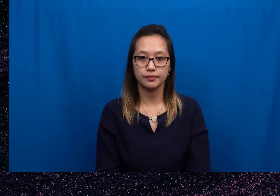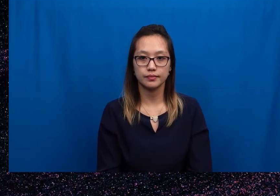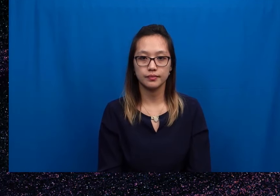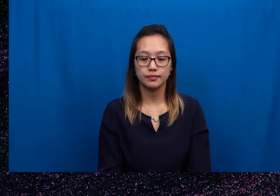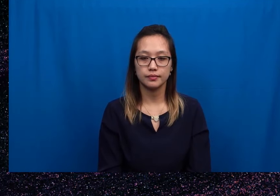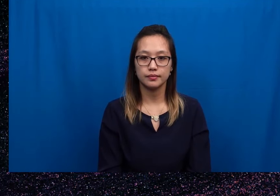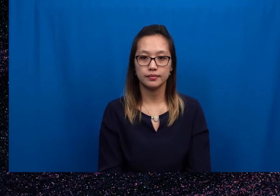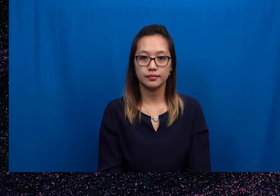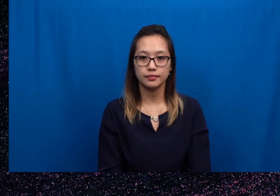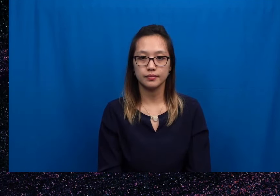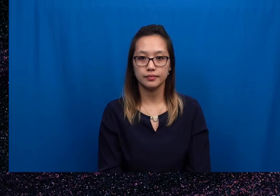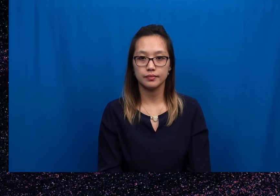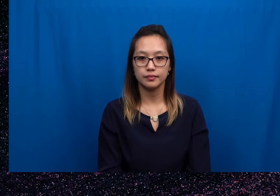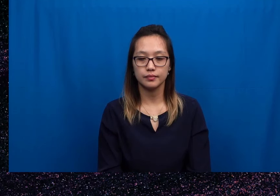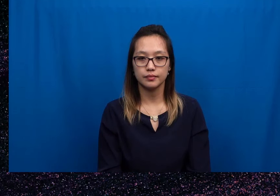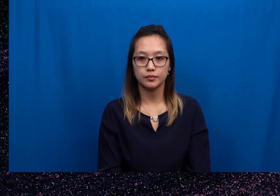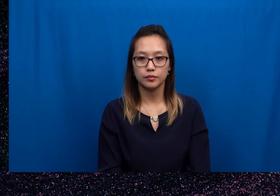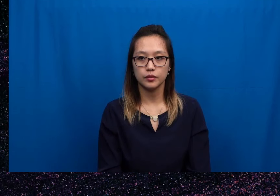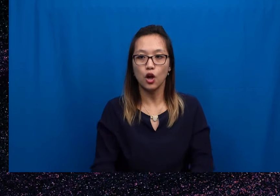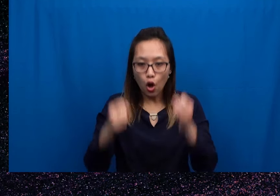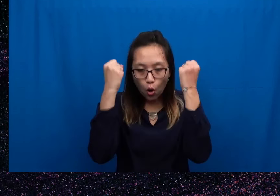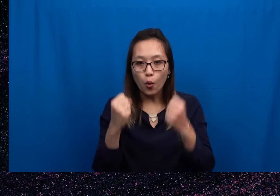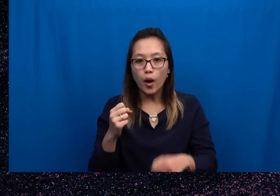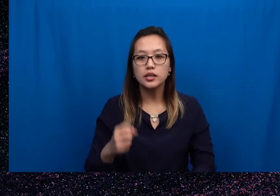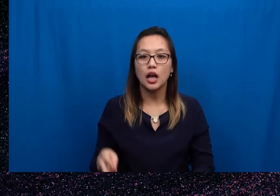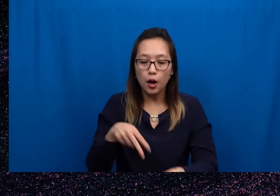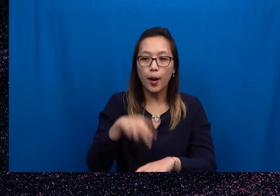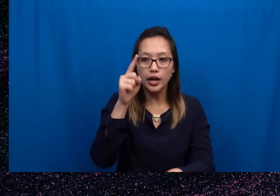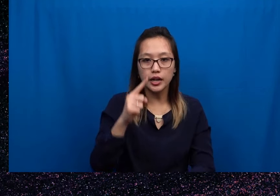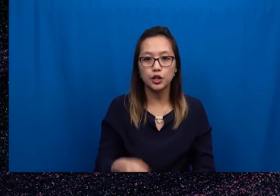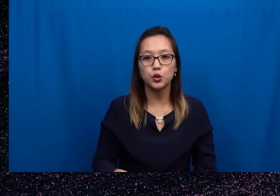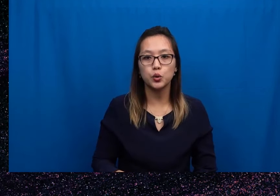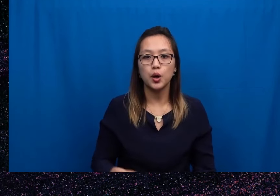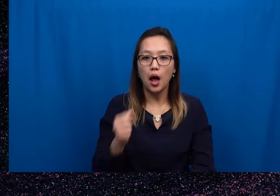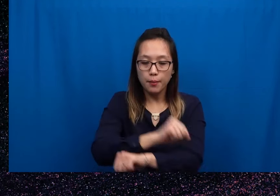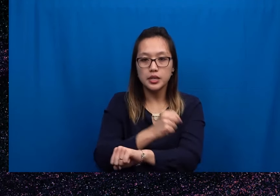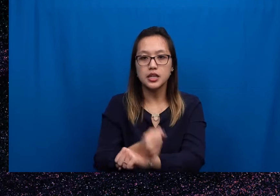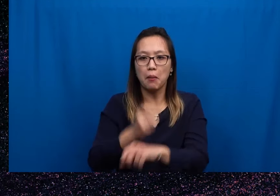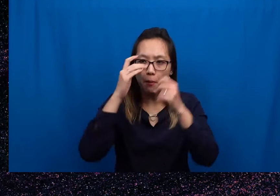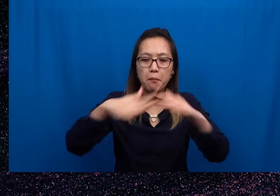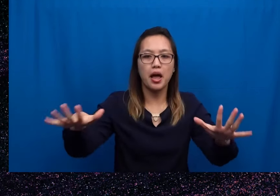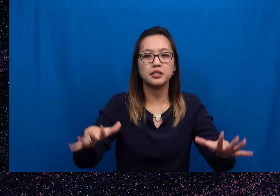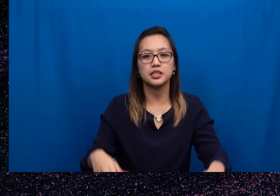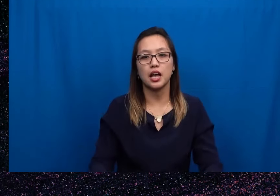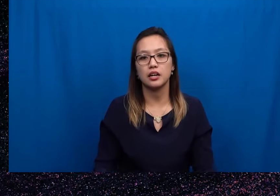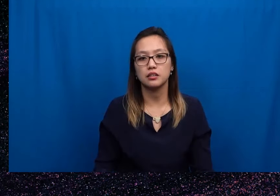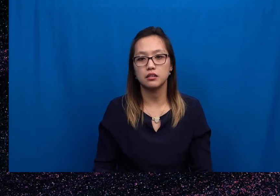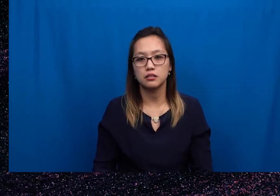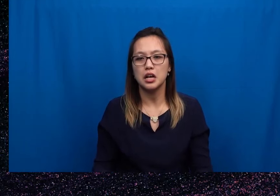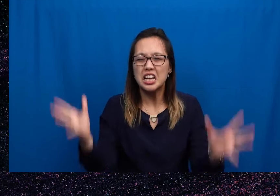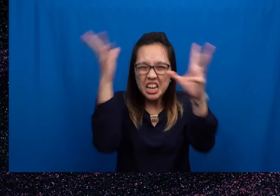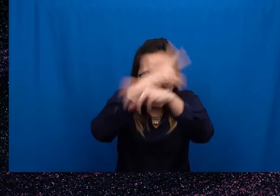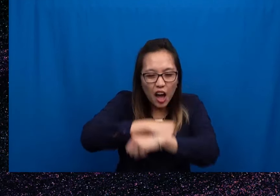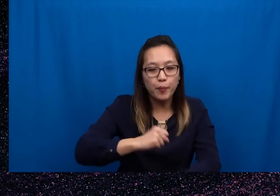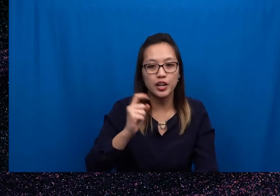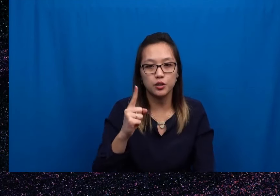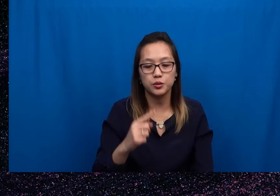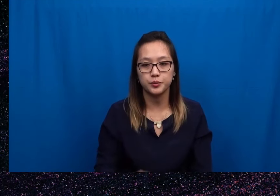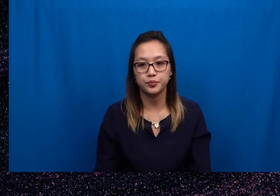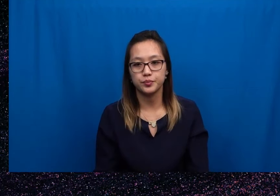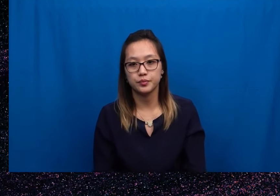yang bisa membebaskanmu. Saya sampai pada bagian akhir, yaitu aplikasi untuk diri kita